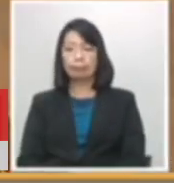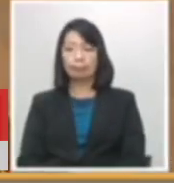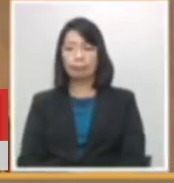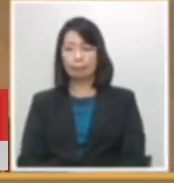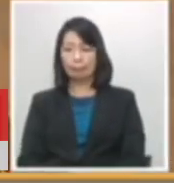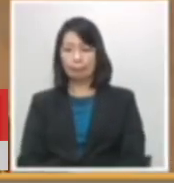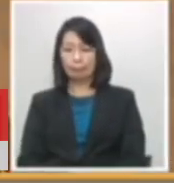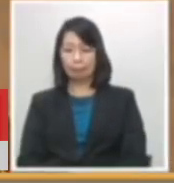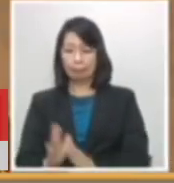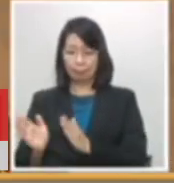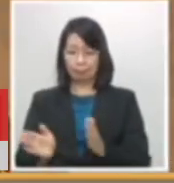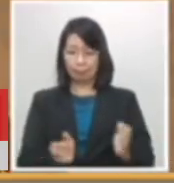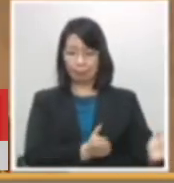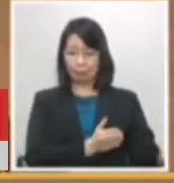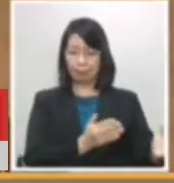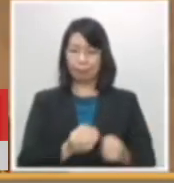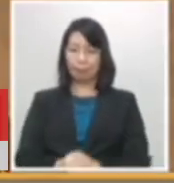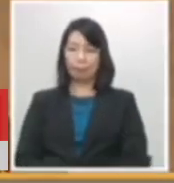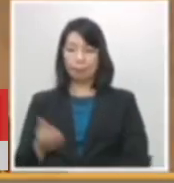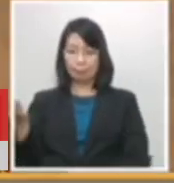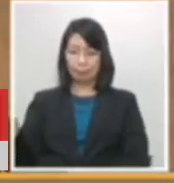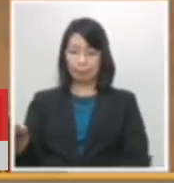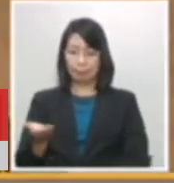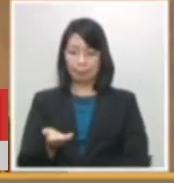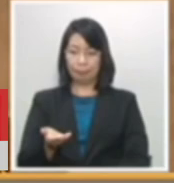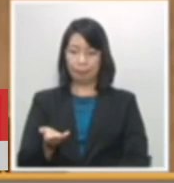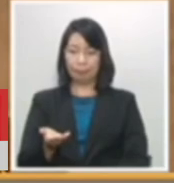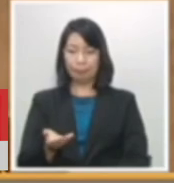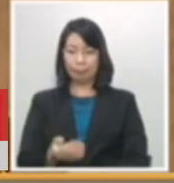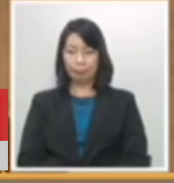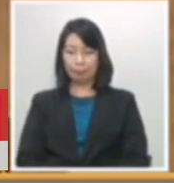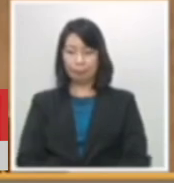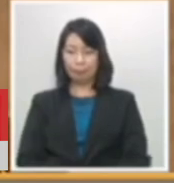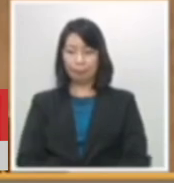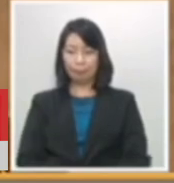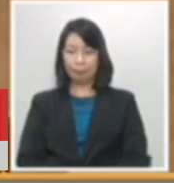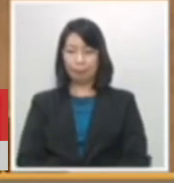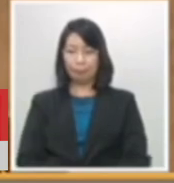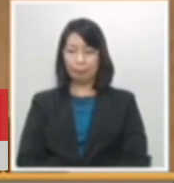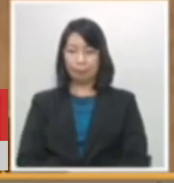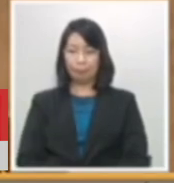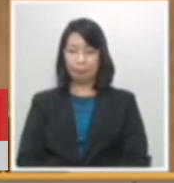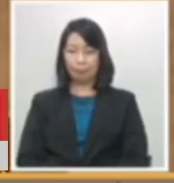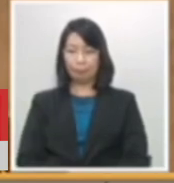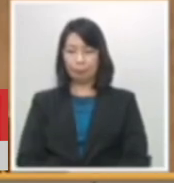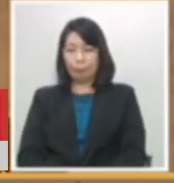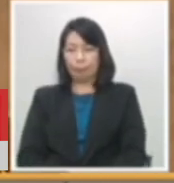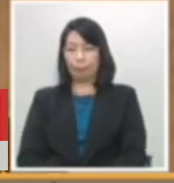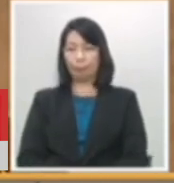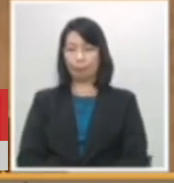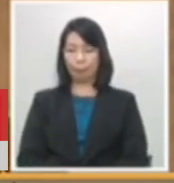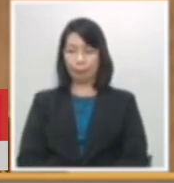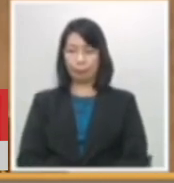ครับต่อไปเชิญท่านกัลยารุ่งวิจิตรชัยพลังประชารัฐครับ